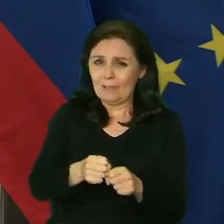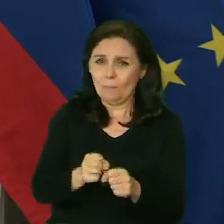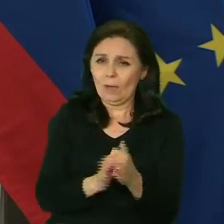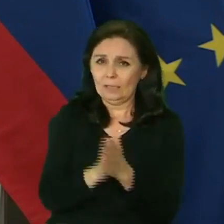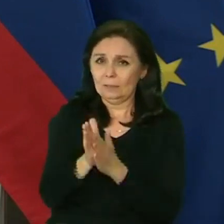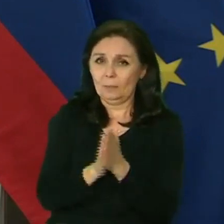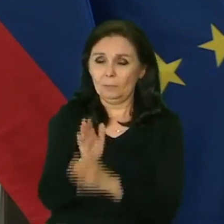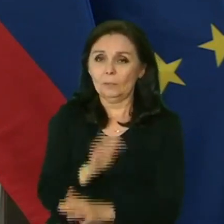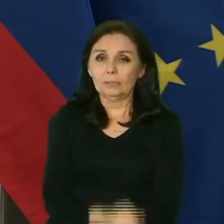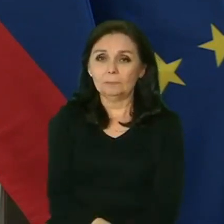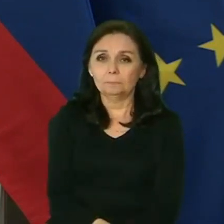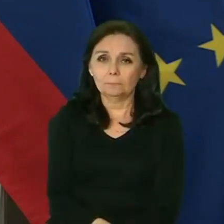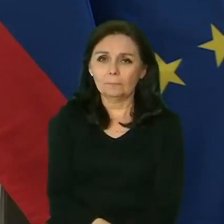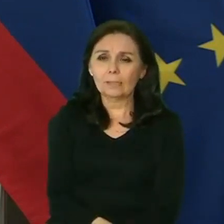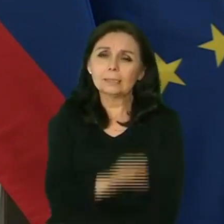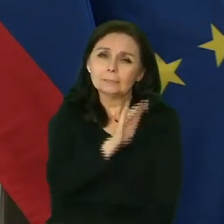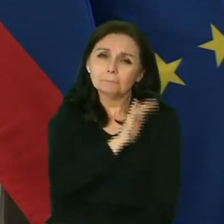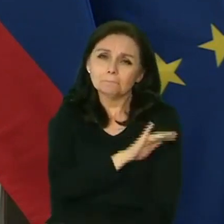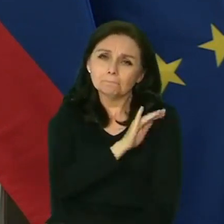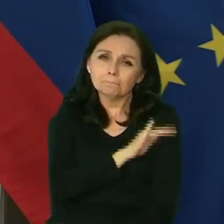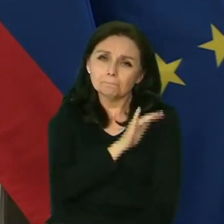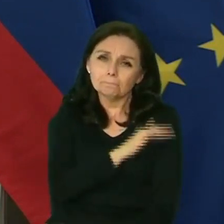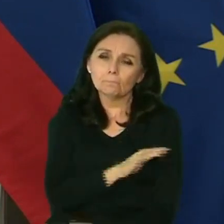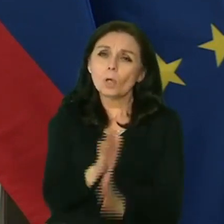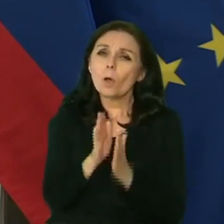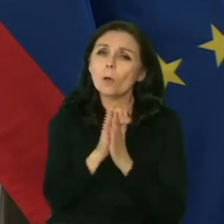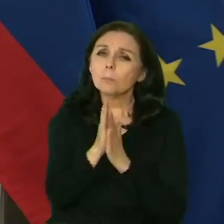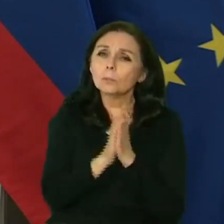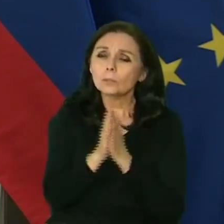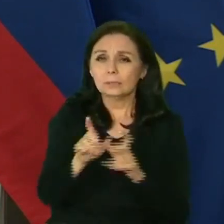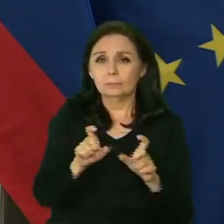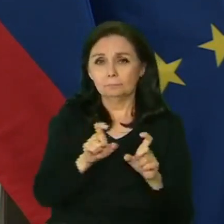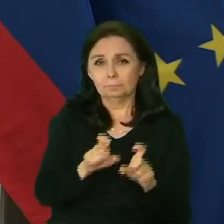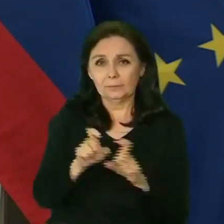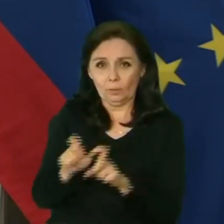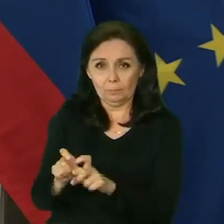prosím. Rešpektujte, prosím, obmedzenia.